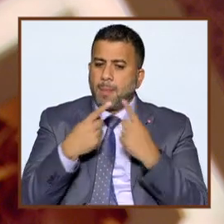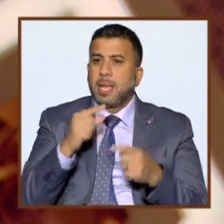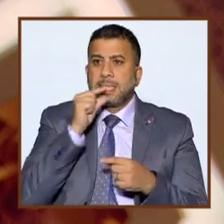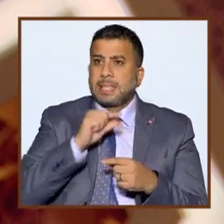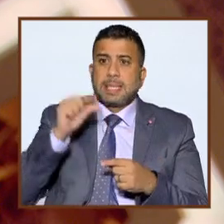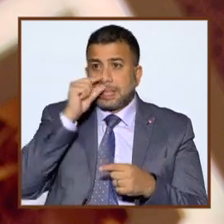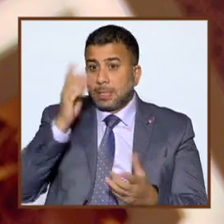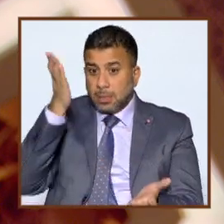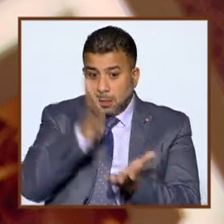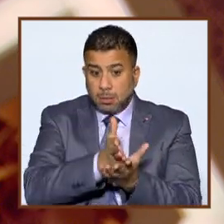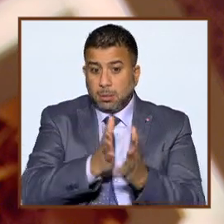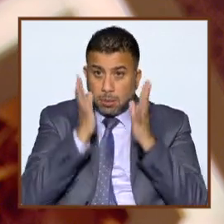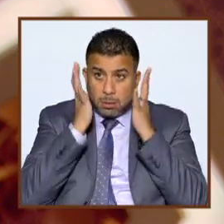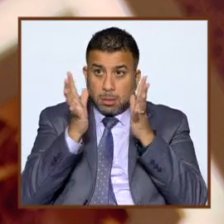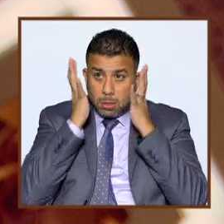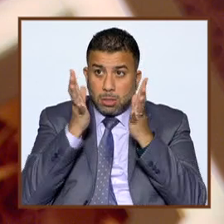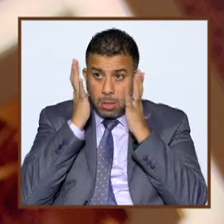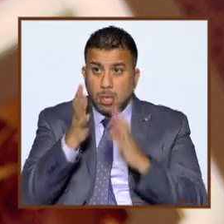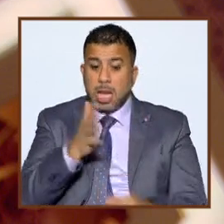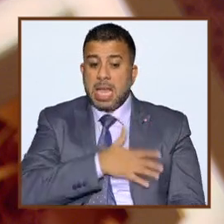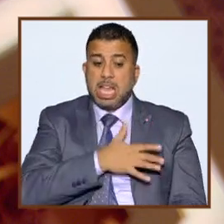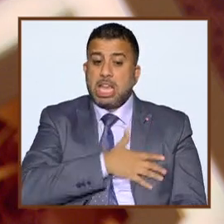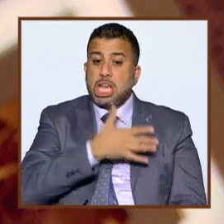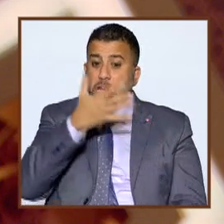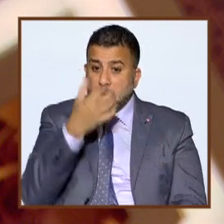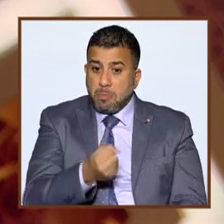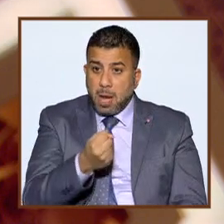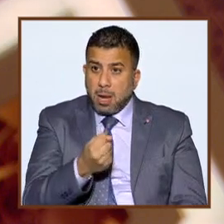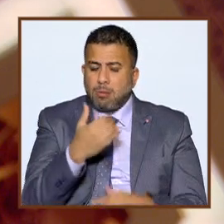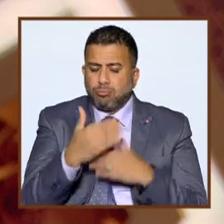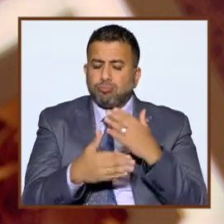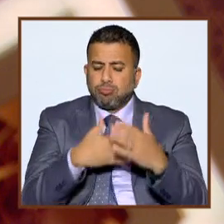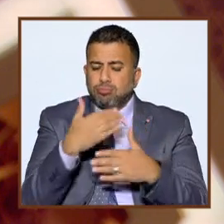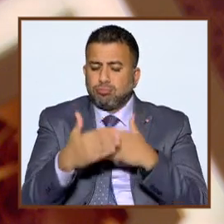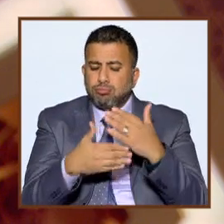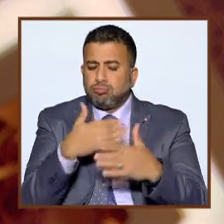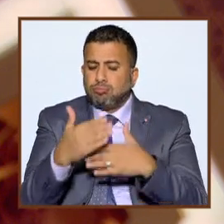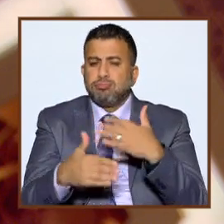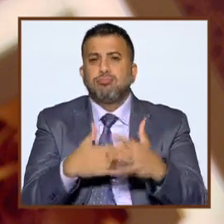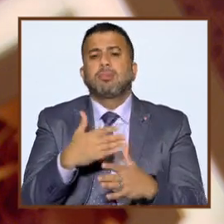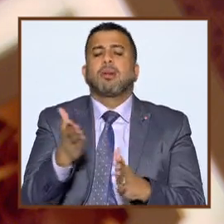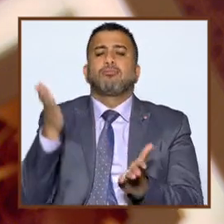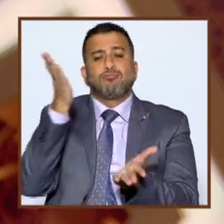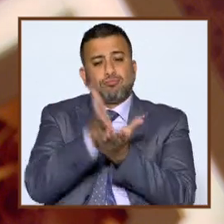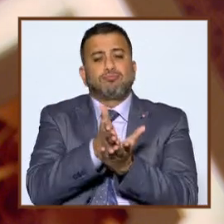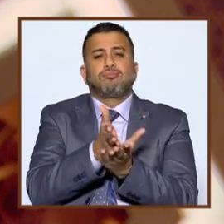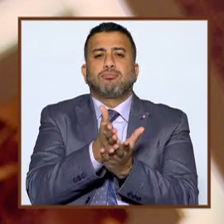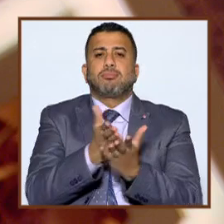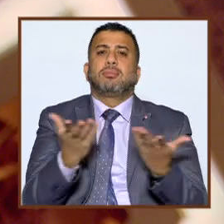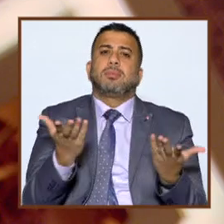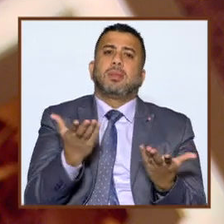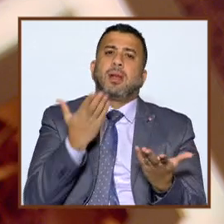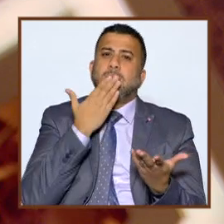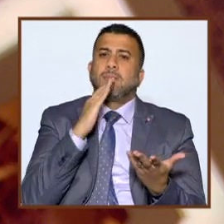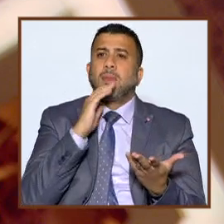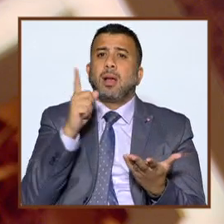رجع إلى الدين ورجع إلى الصلاة ورجع إلى الإيمان إن شاء الله من خلال هذا الرجوع لعله يكتشف أشياء